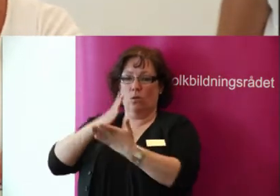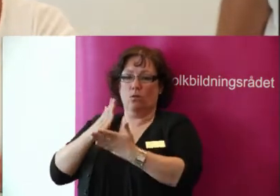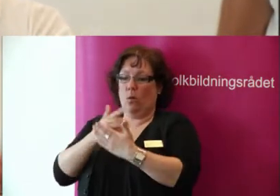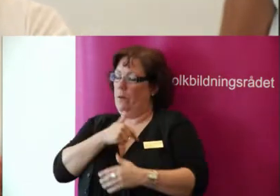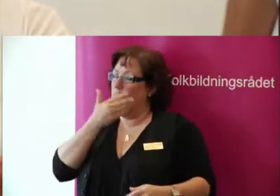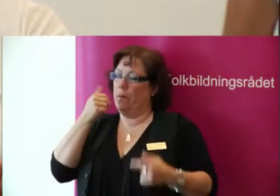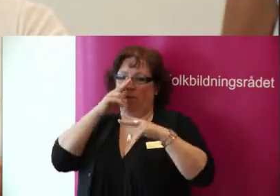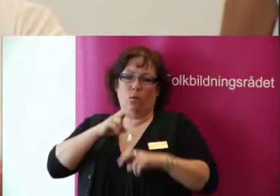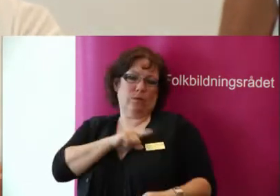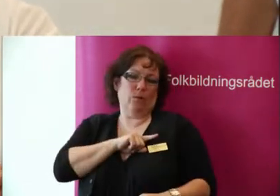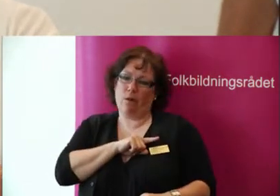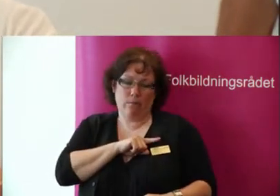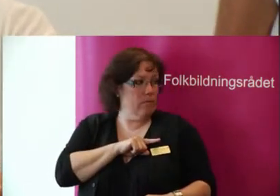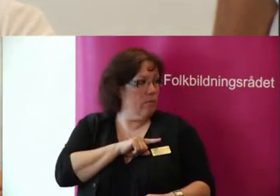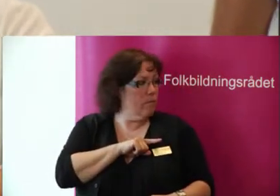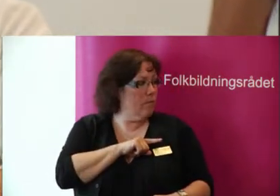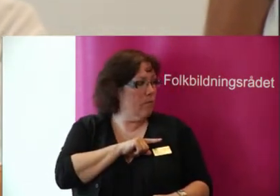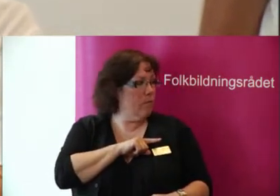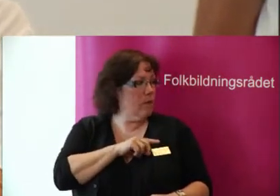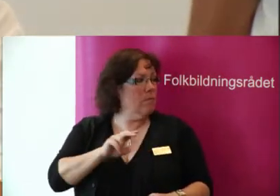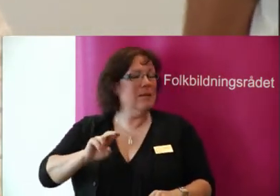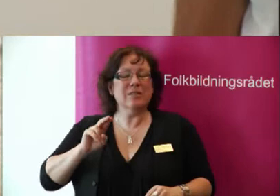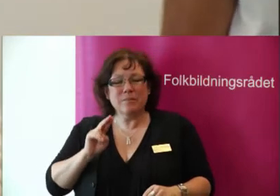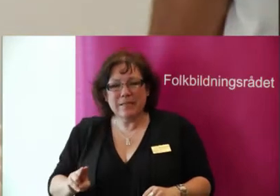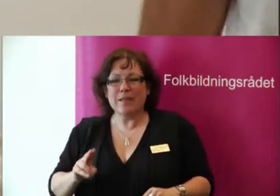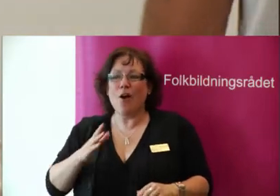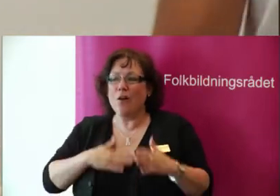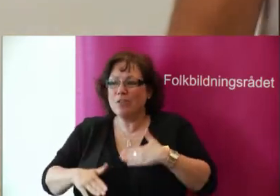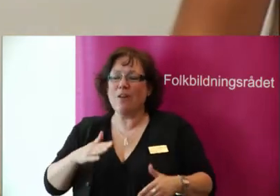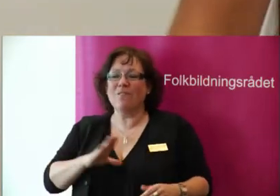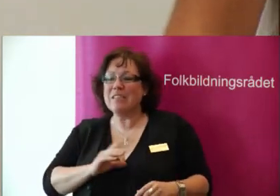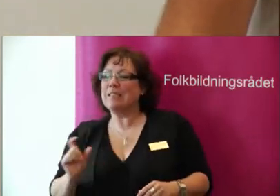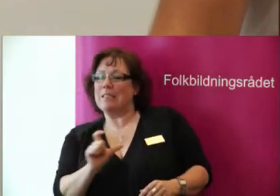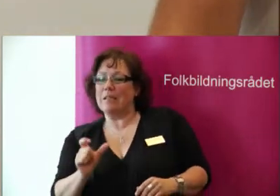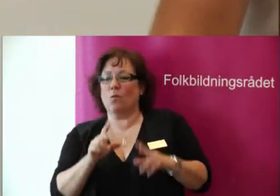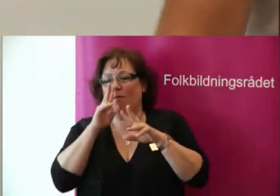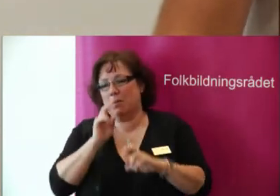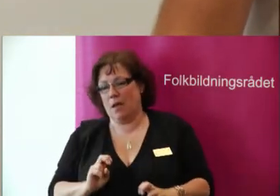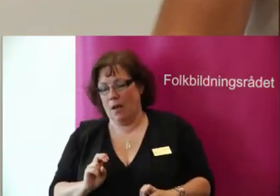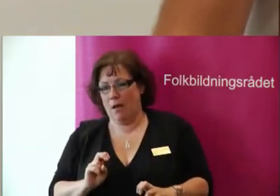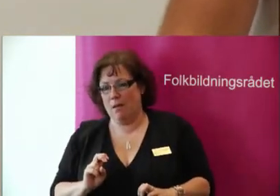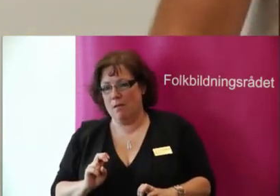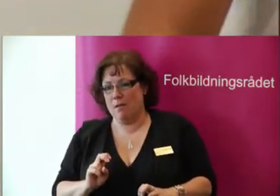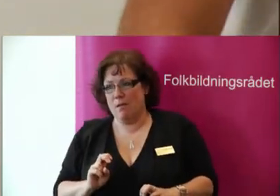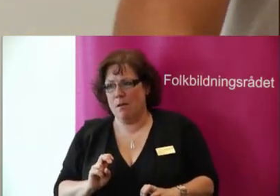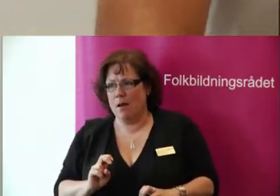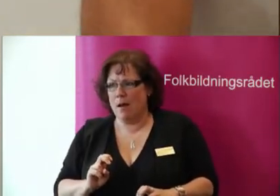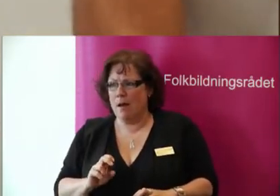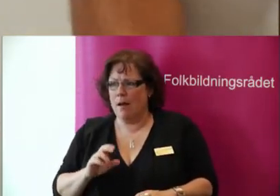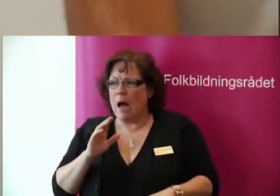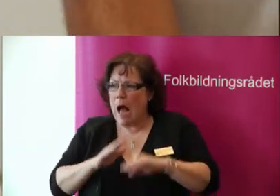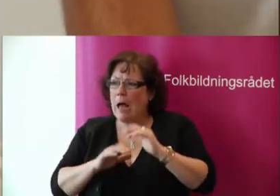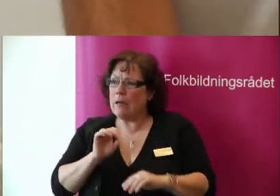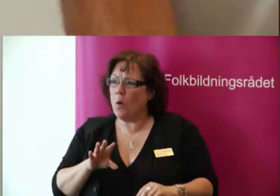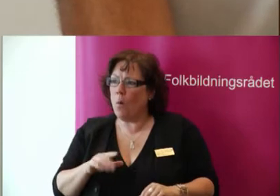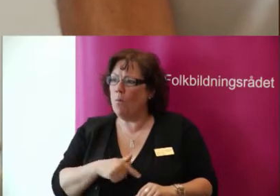mycket. Utan det vore ju önskvärt att det finns utrymme för det. För att det handlar ju också om det vi